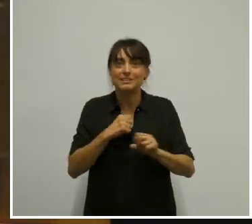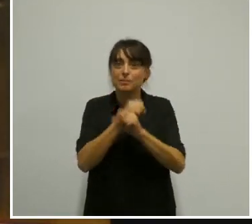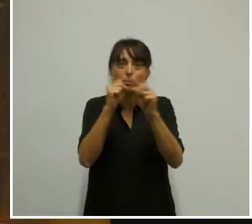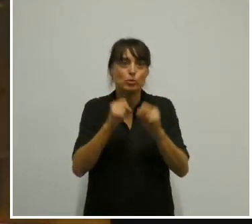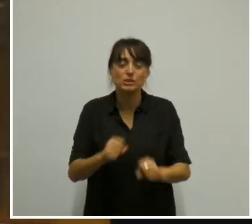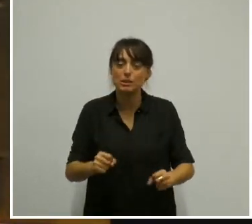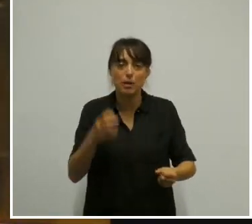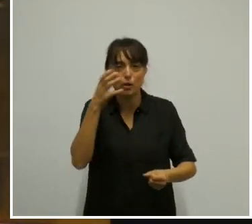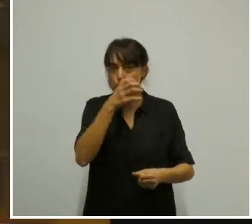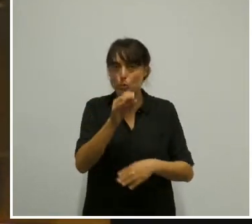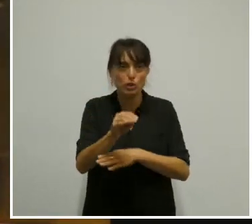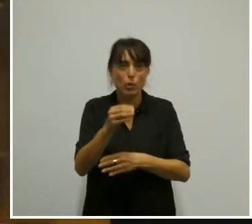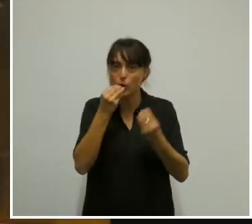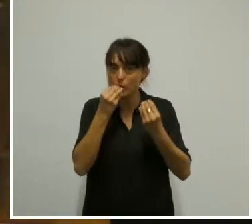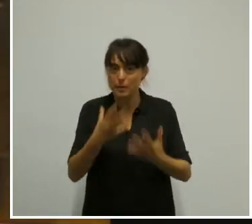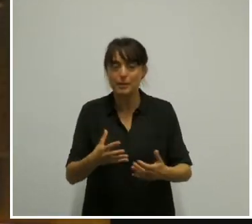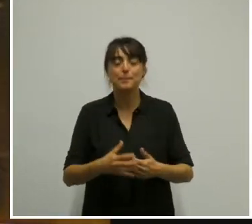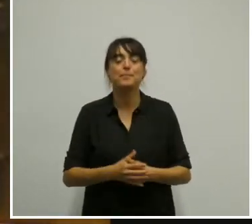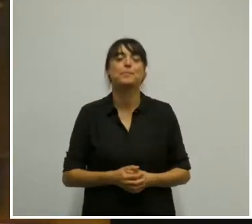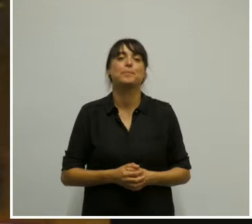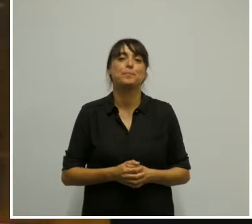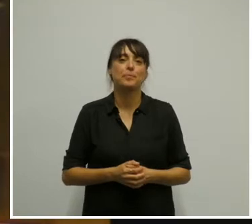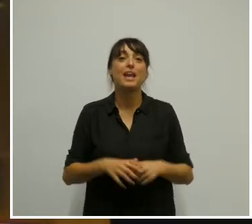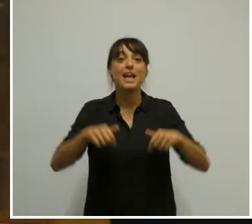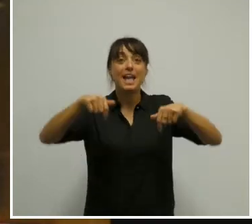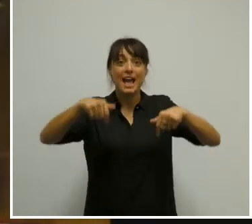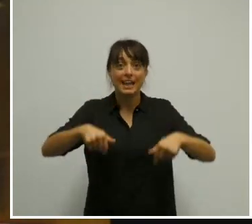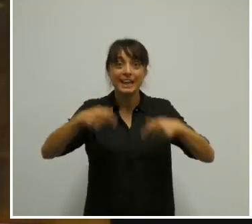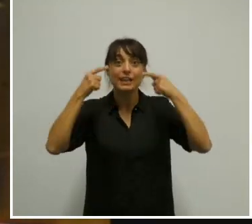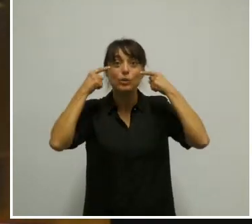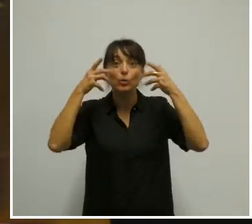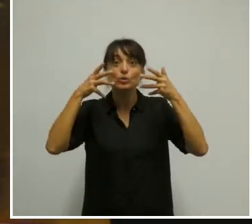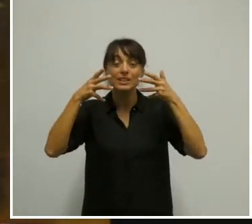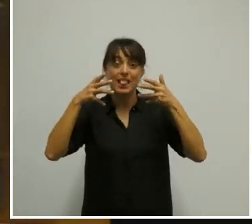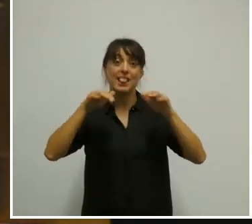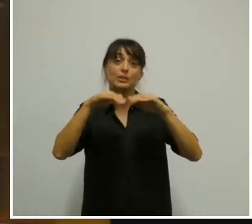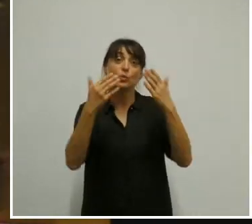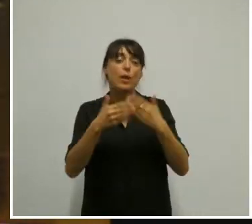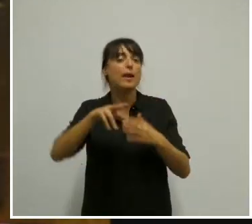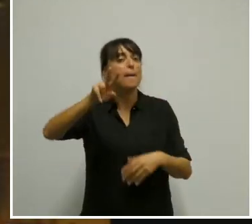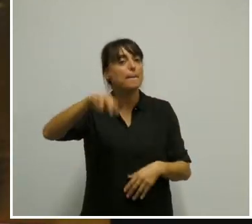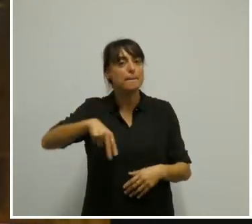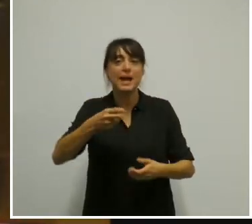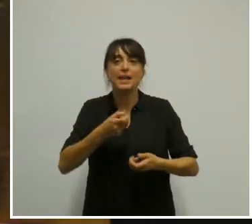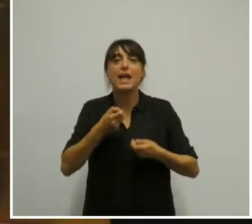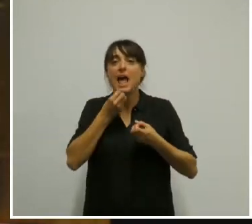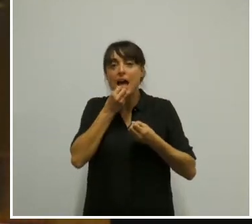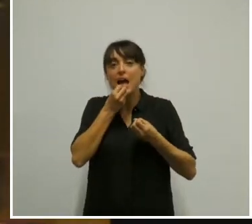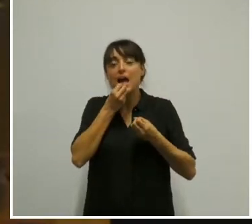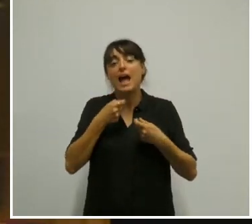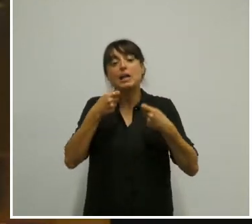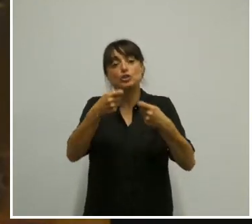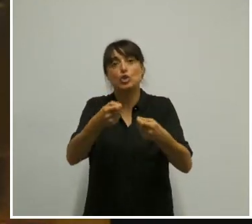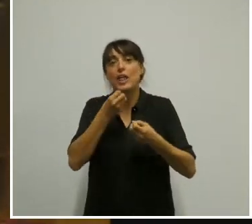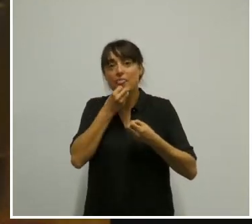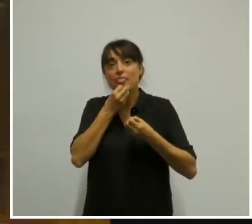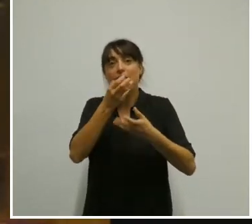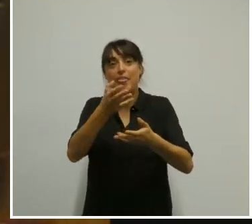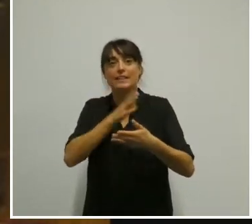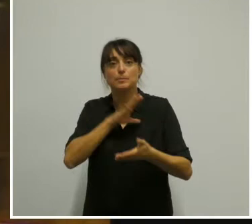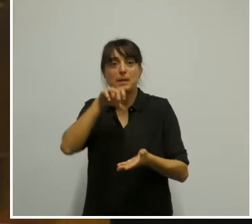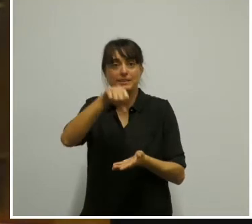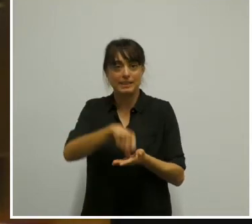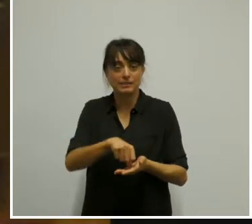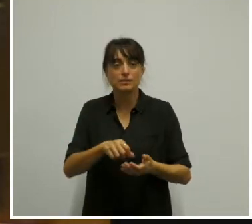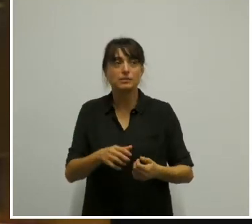tal, mai en aquest Consell Escolar ni en cap es donen dades per centres. No es pot donar quants